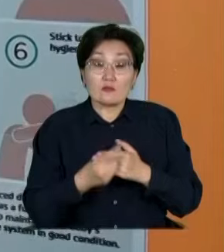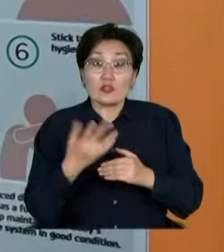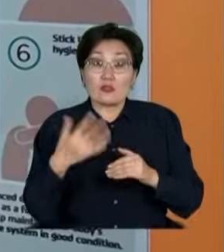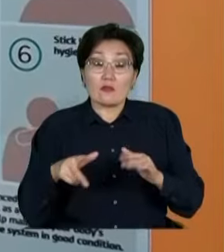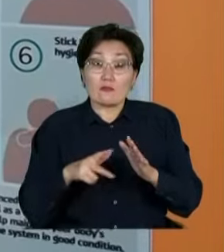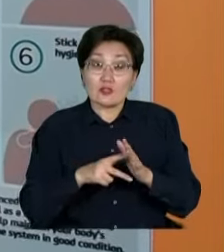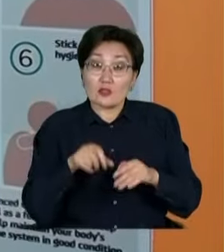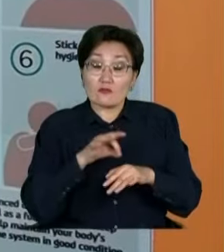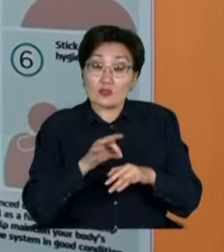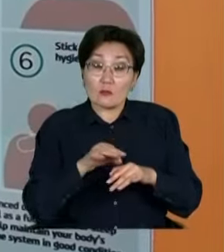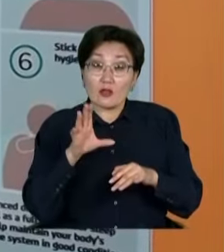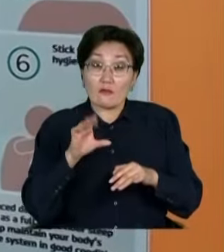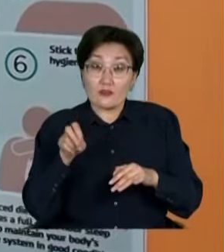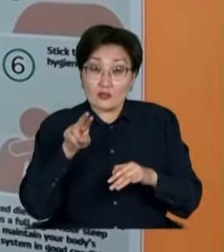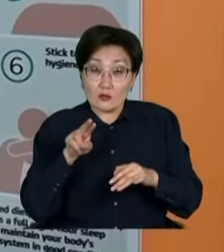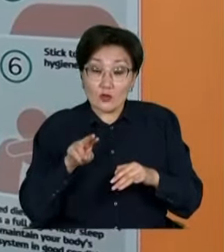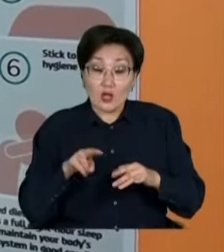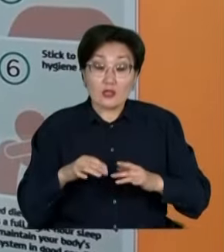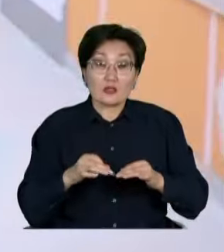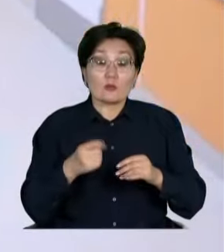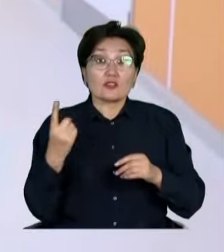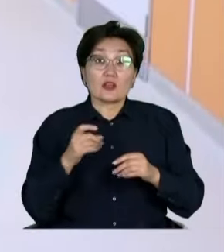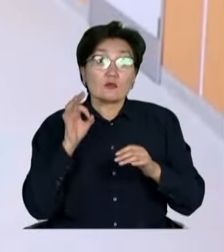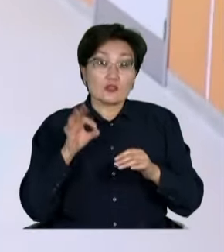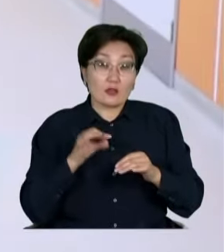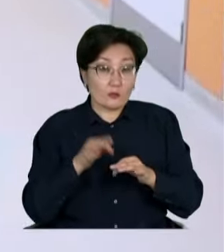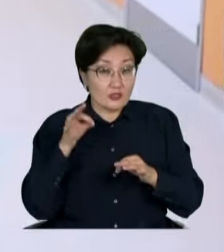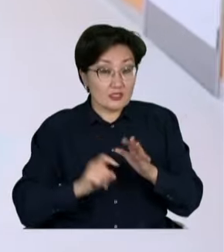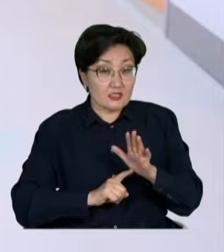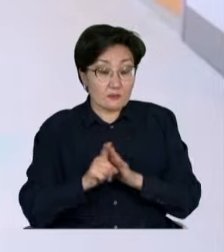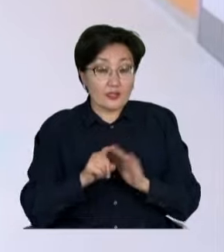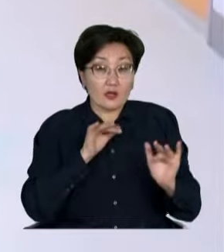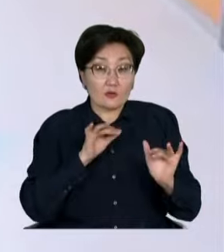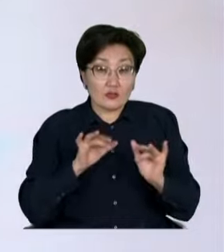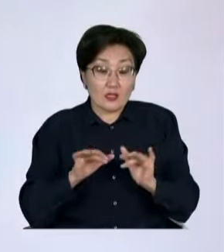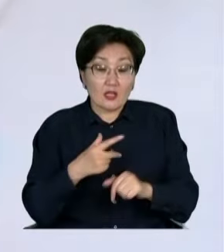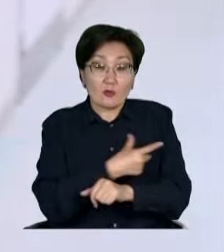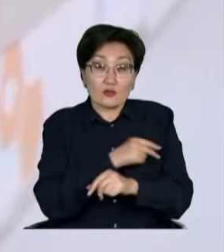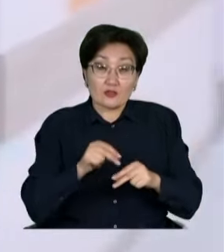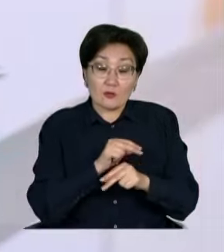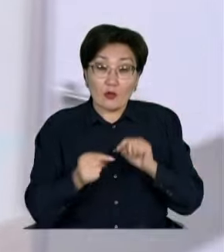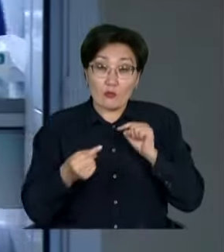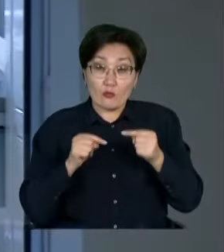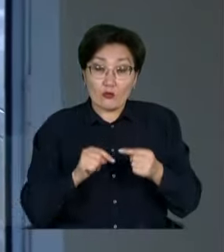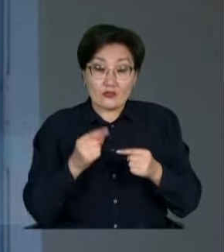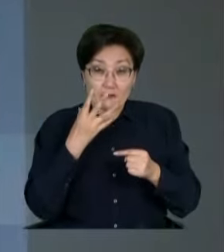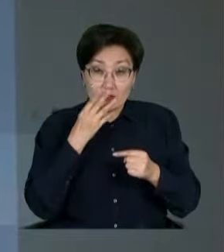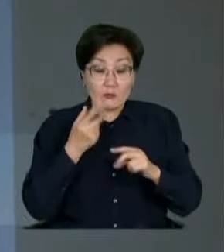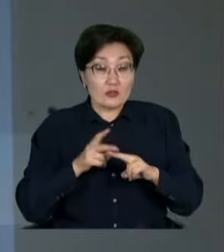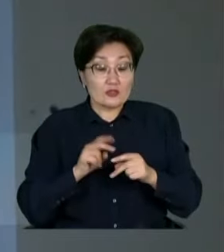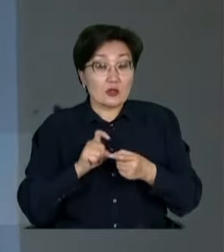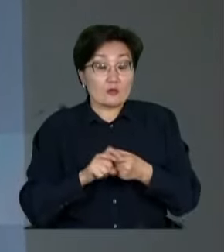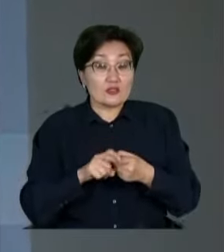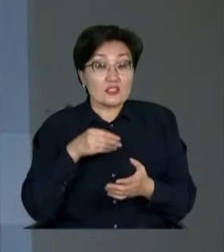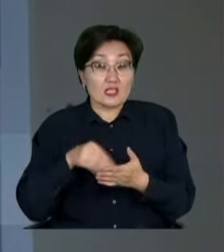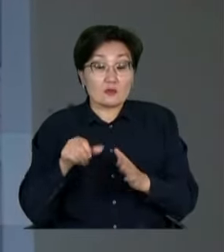58 заболевших коронавирусом. Стоит отметить, что с 1 октября в области началась кампания иммунизации против гриппа. В связи с этим